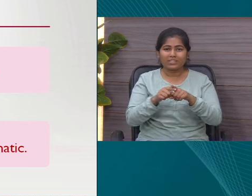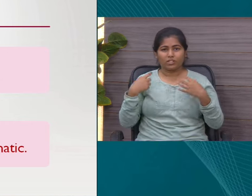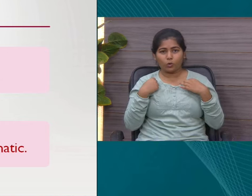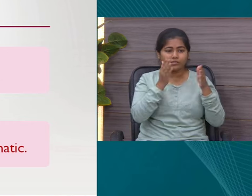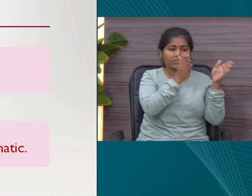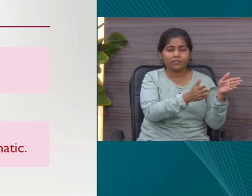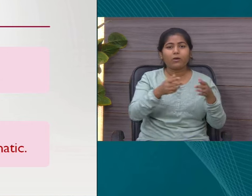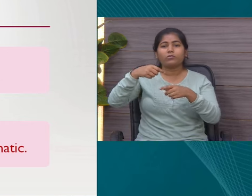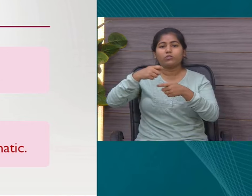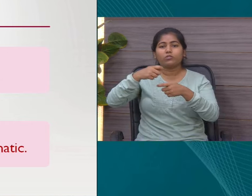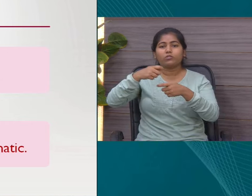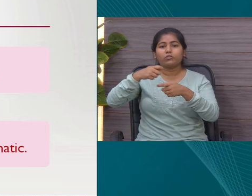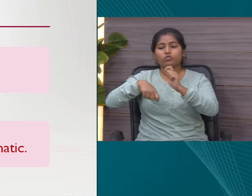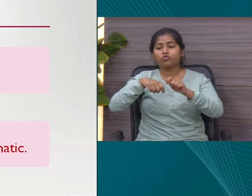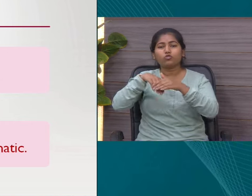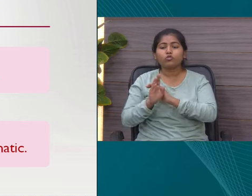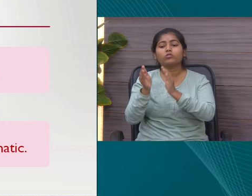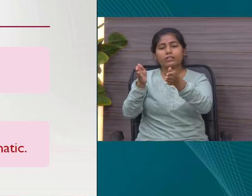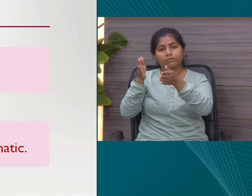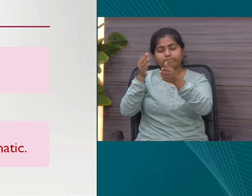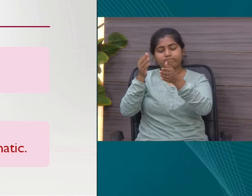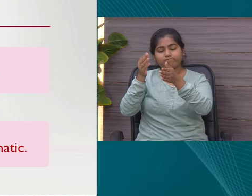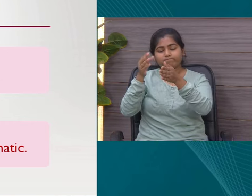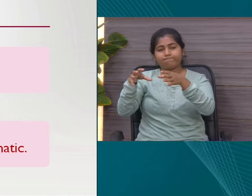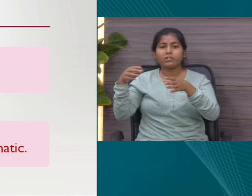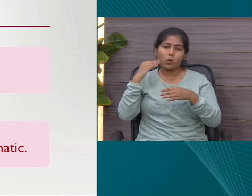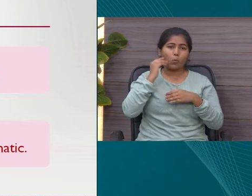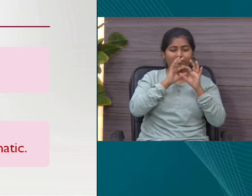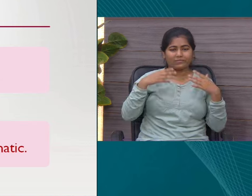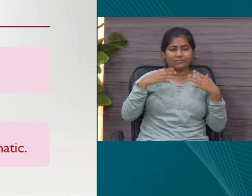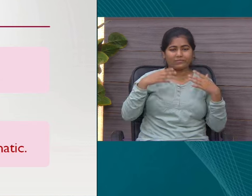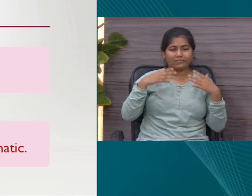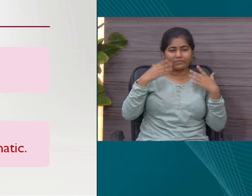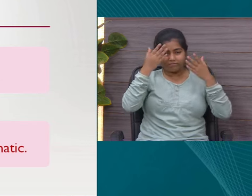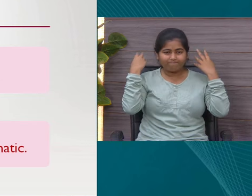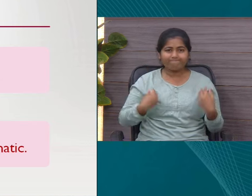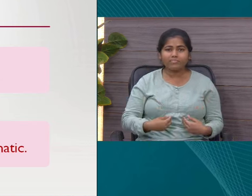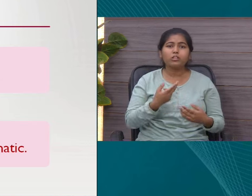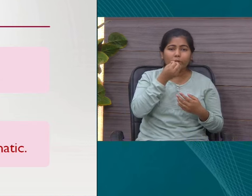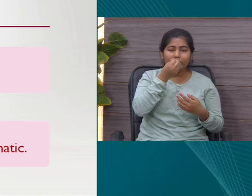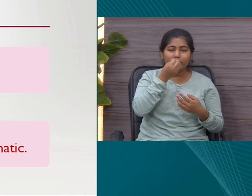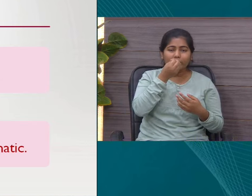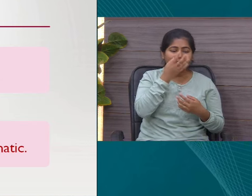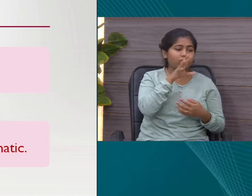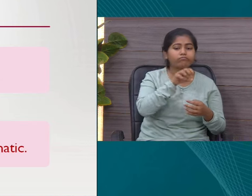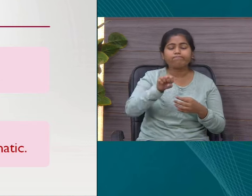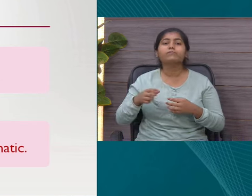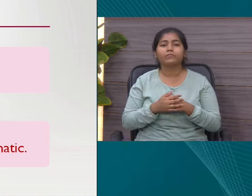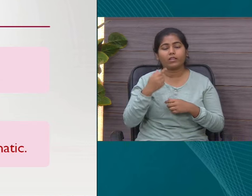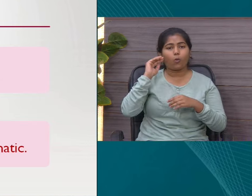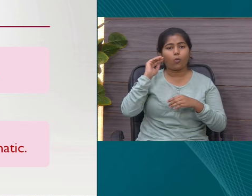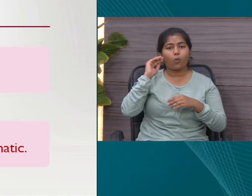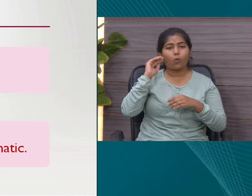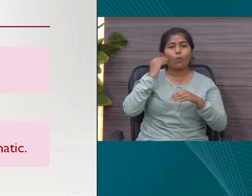तरफ, घड़ियां एक तरफ, तो हम ताकि हम जब तैयार हो रहे हैं तो आसानी से उसे निकाल पाएं। तो कोई भी एग्जांपल जब हम बच्चों को दें, सबसे पहली